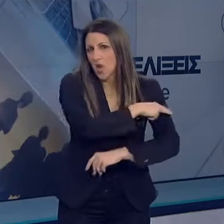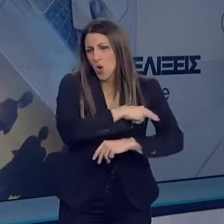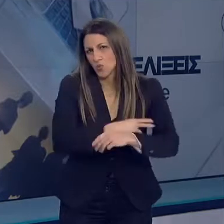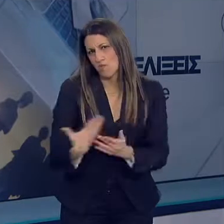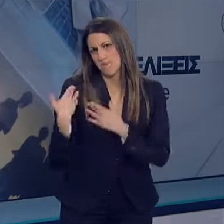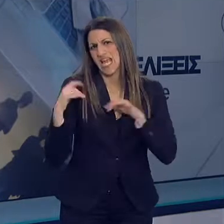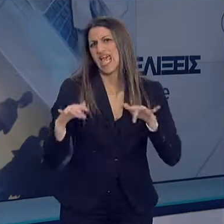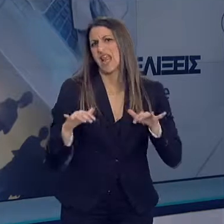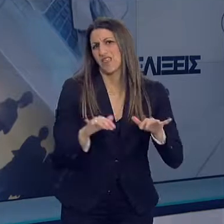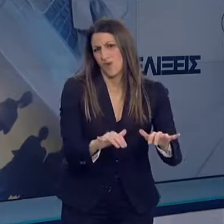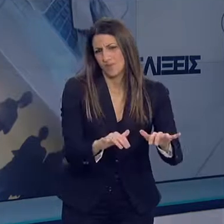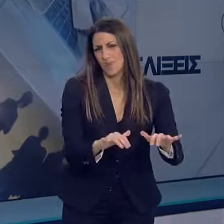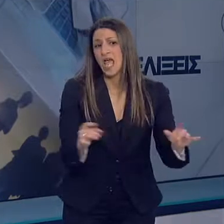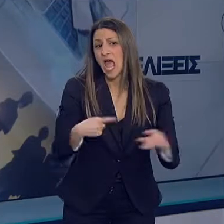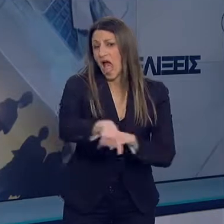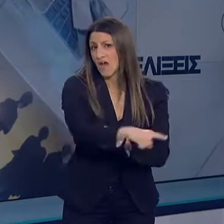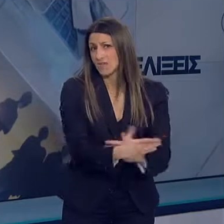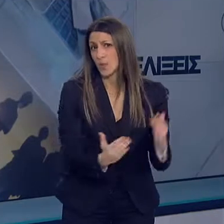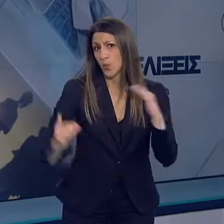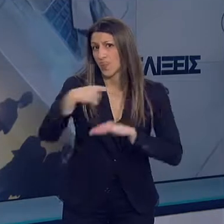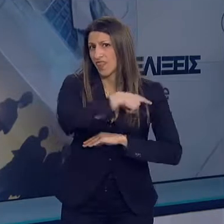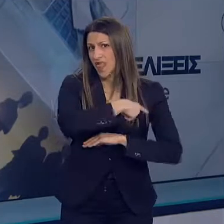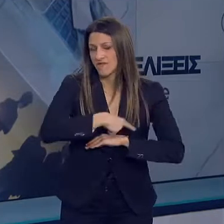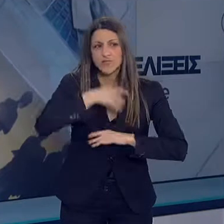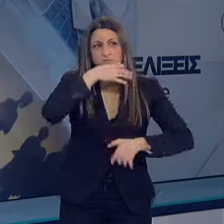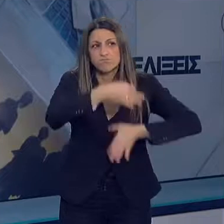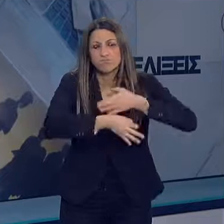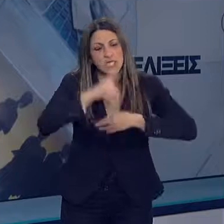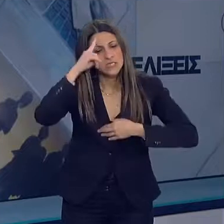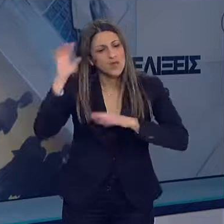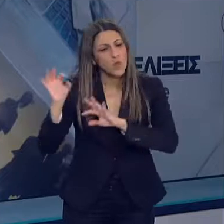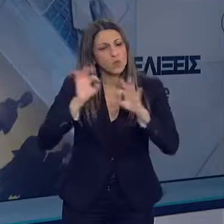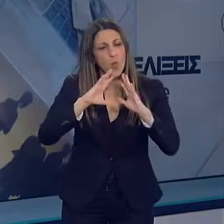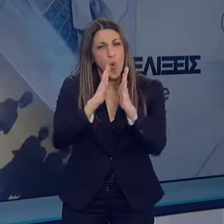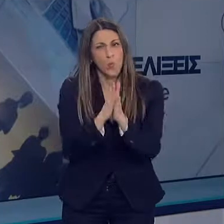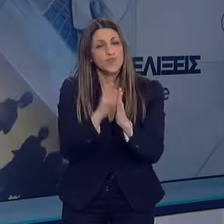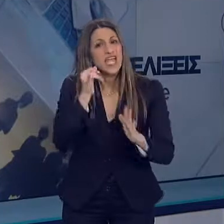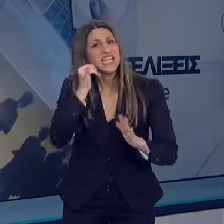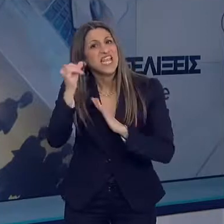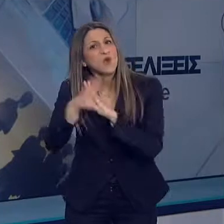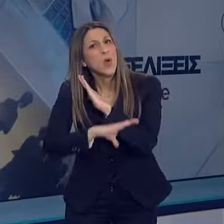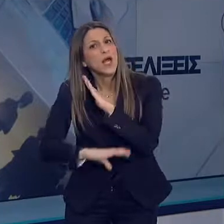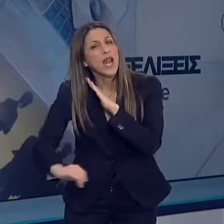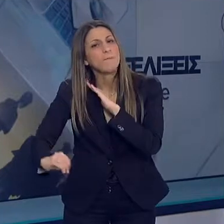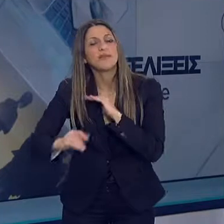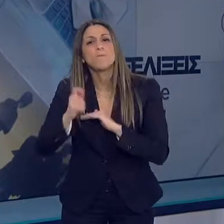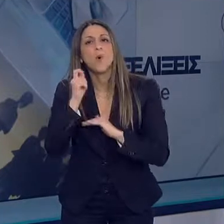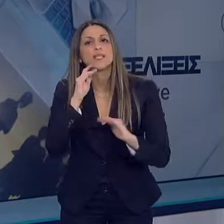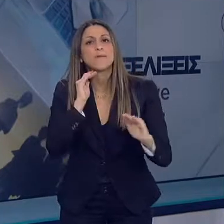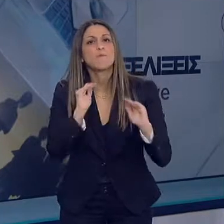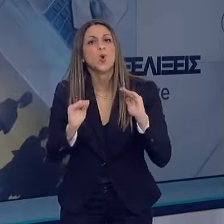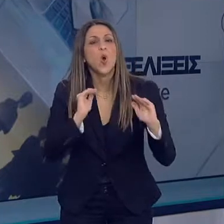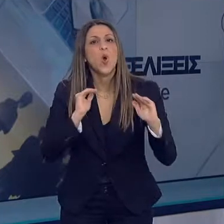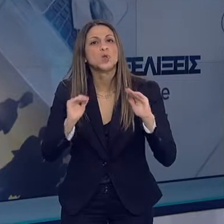ακτινοθεραπείες, ώστε να ενημερώνουν τους προϊσταμένους των τμήματων ακτινοθεραπείας για τη διαδικασία και το τηλέφωνο της Γενικής Γραμματείας Πολιτικής Προστασίας πρέπει να